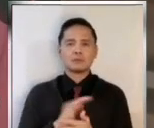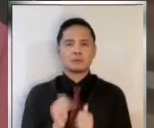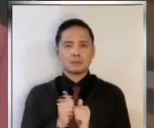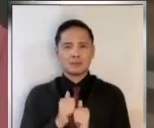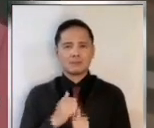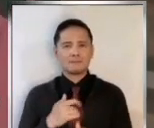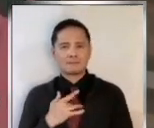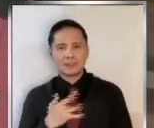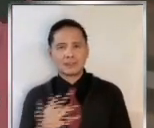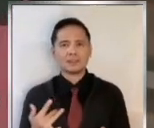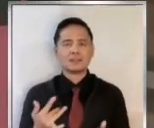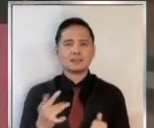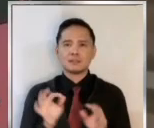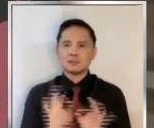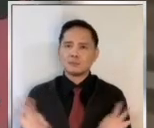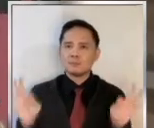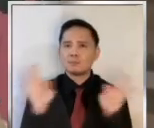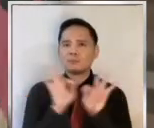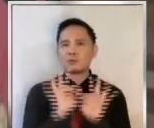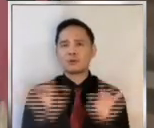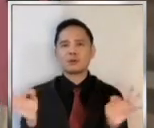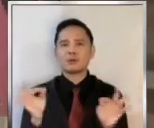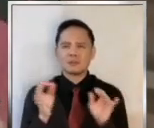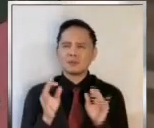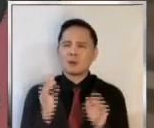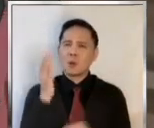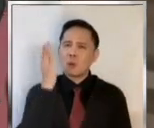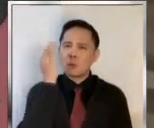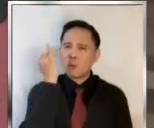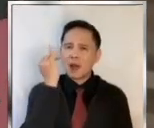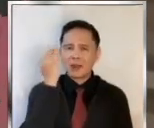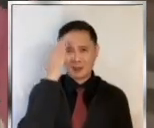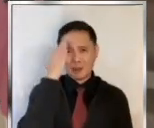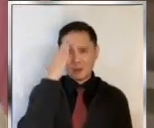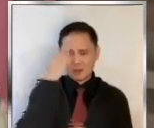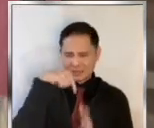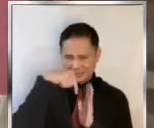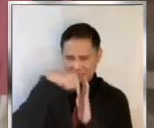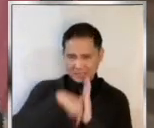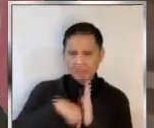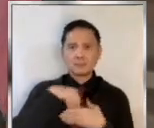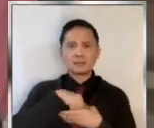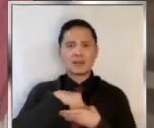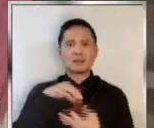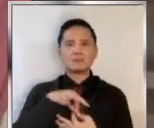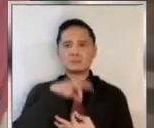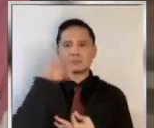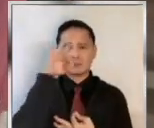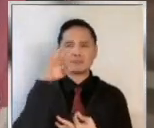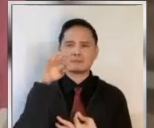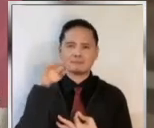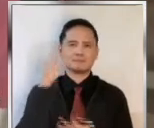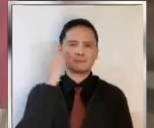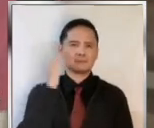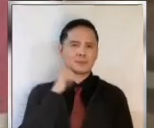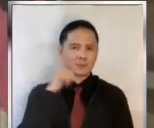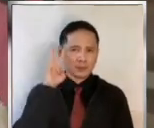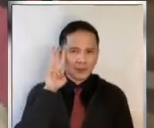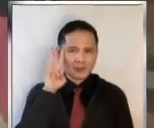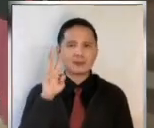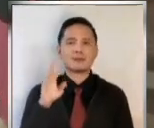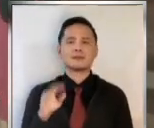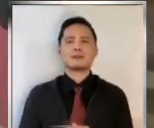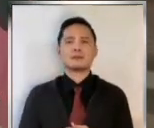na madama yung kahalagahan ng Christmas spirit. Yun po, maging mangibabaw po